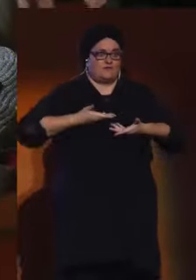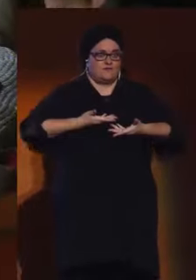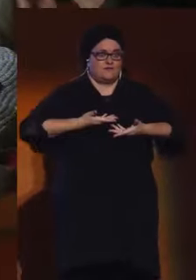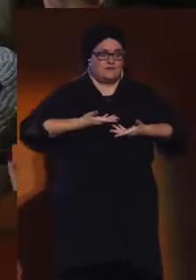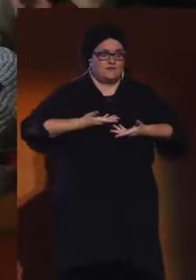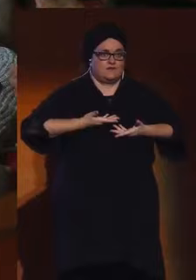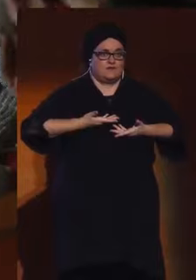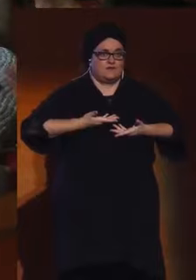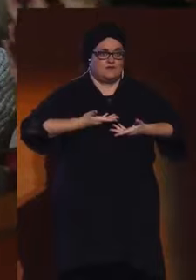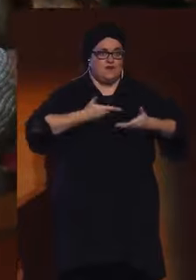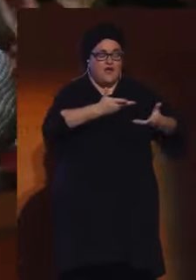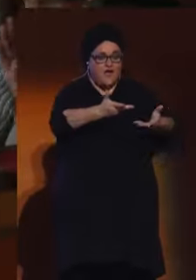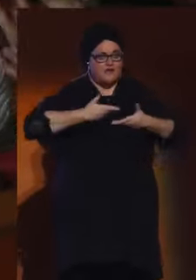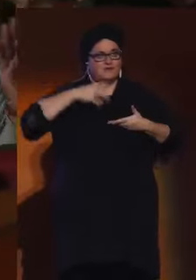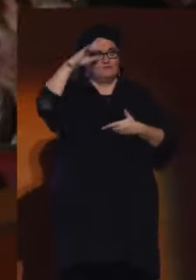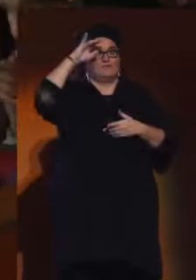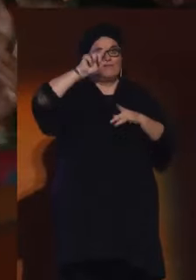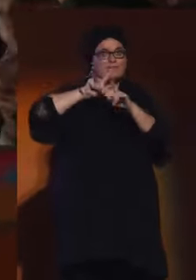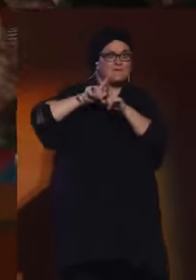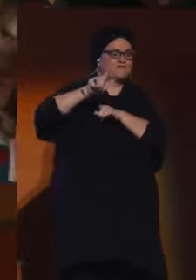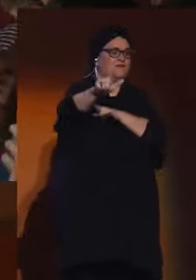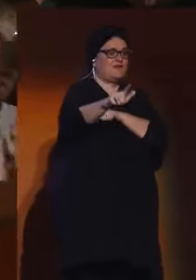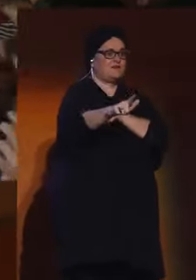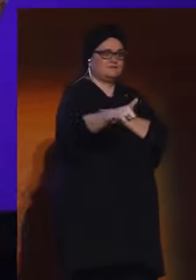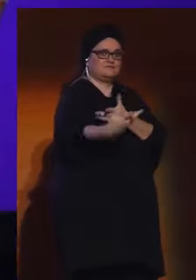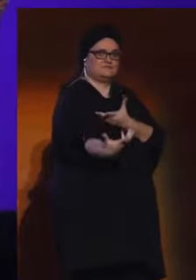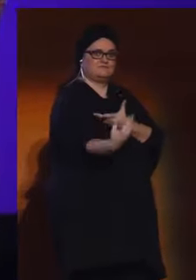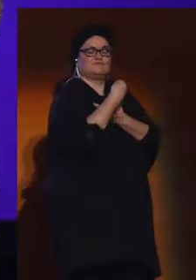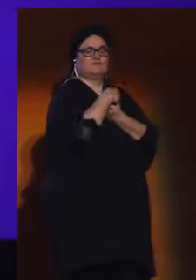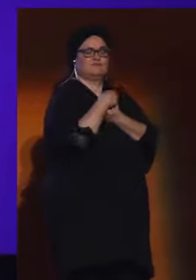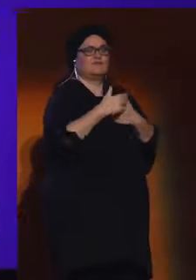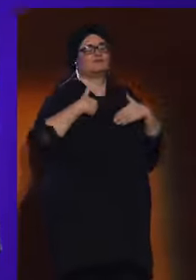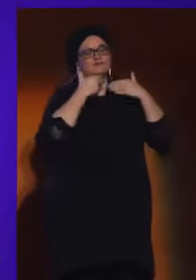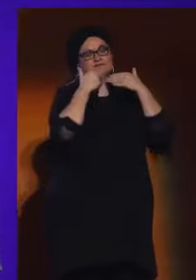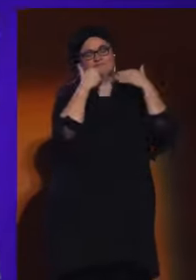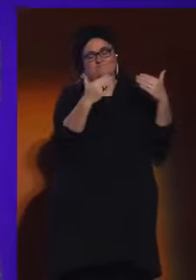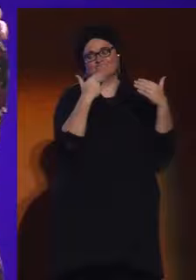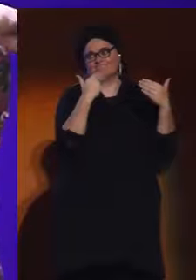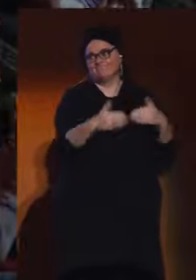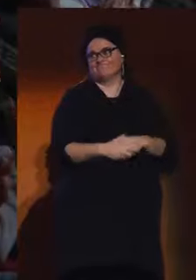bidai ilusionagarri honetan. Eskerrik asko!